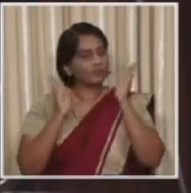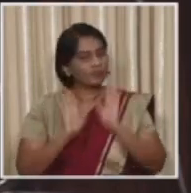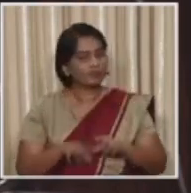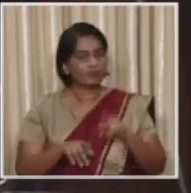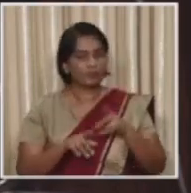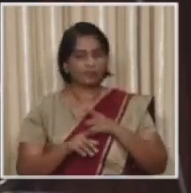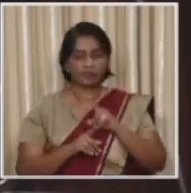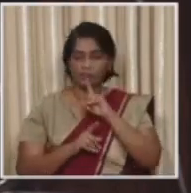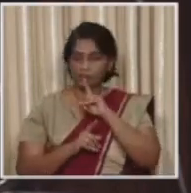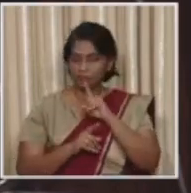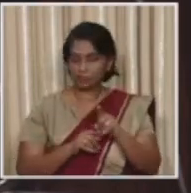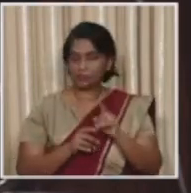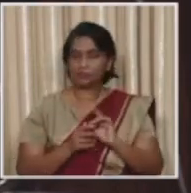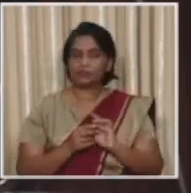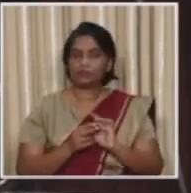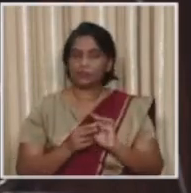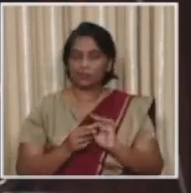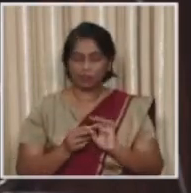පත් කරන්නේ